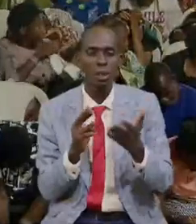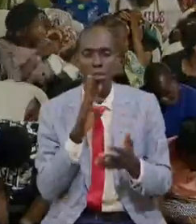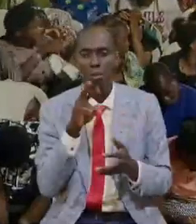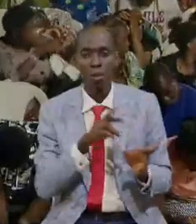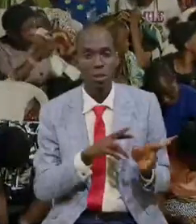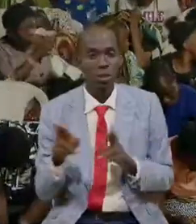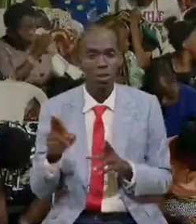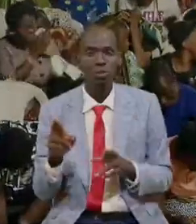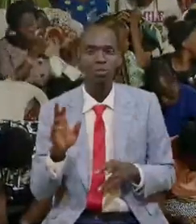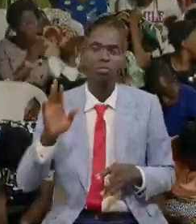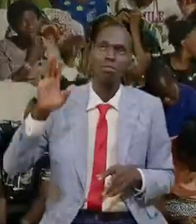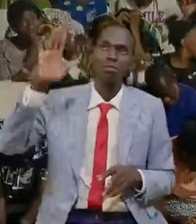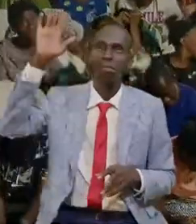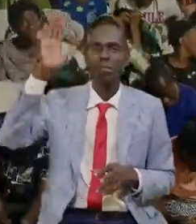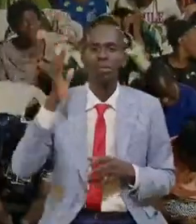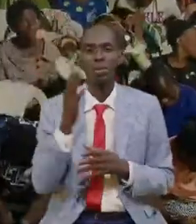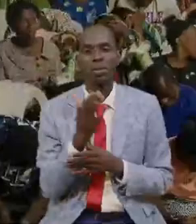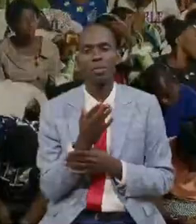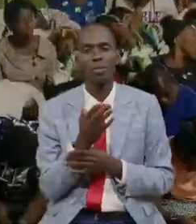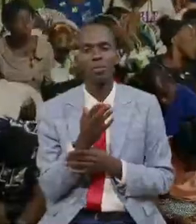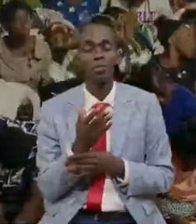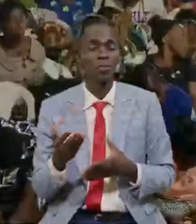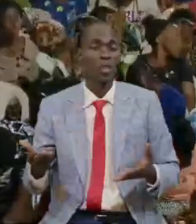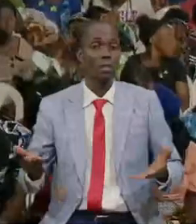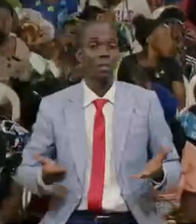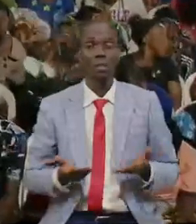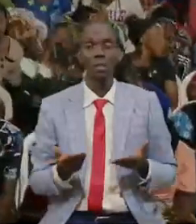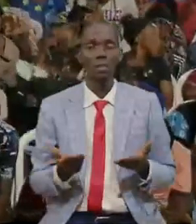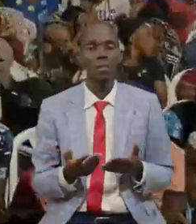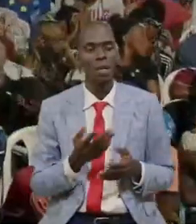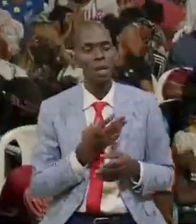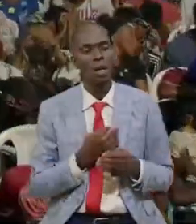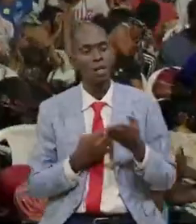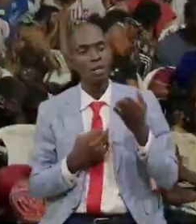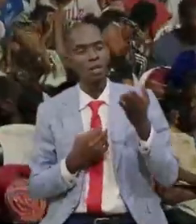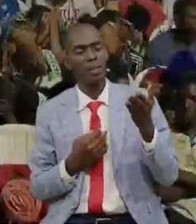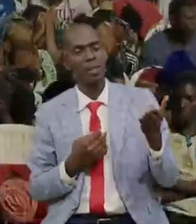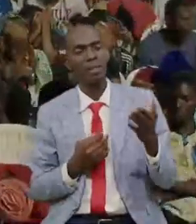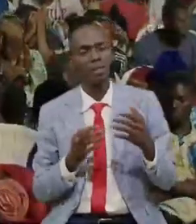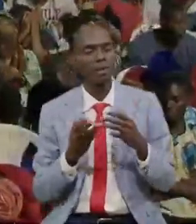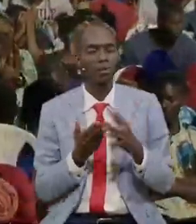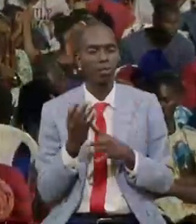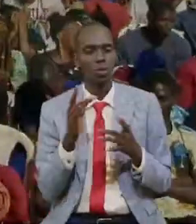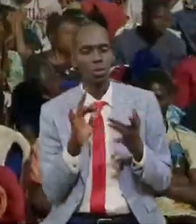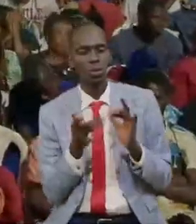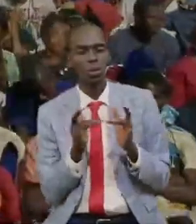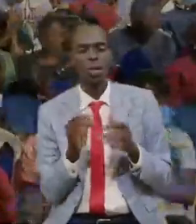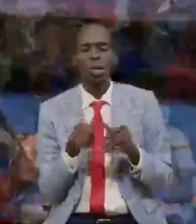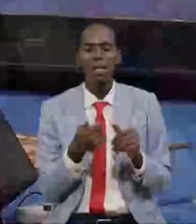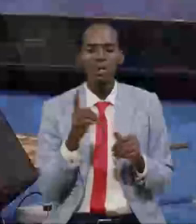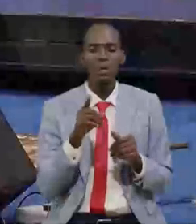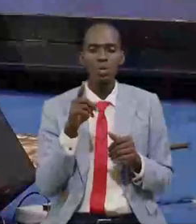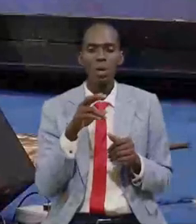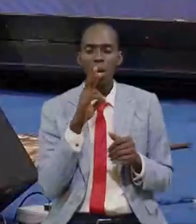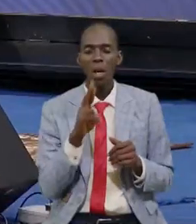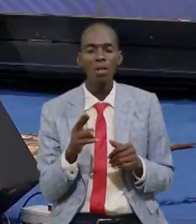votre occasion, c'est votre chance ici. Pour lui Alpha, là-bas en ligne et dans tous les pays où que vous